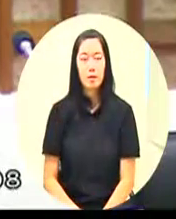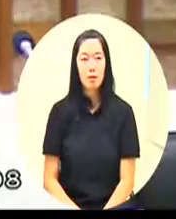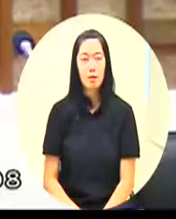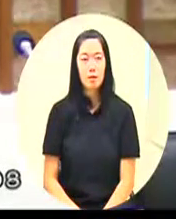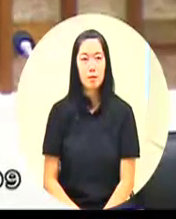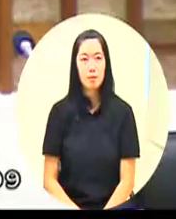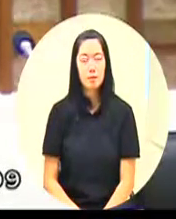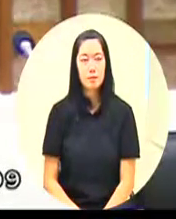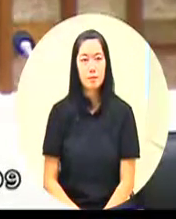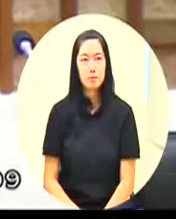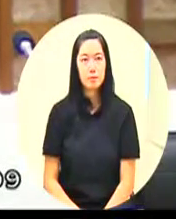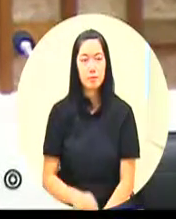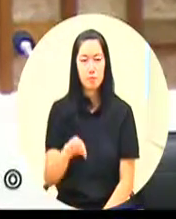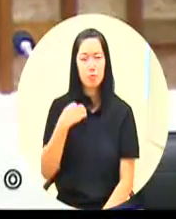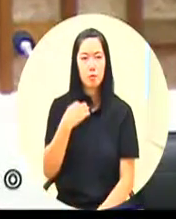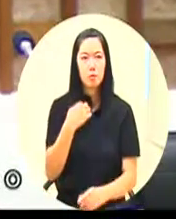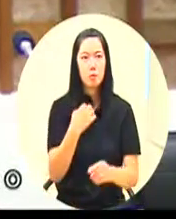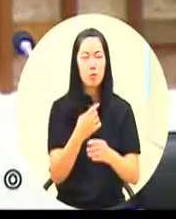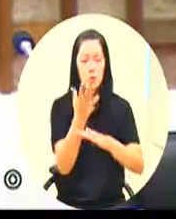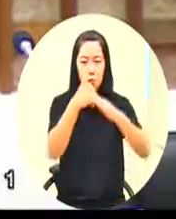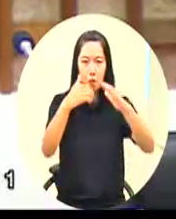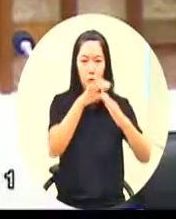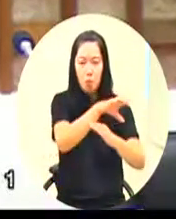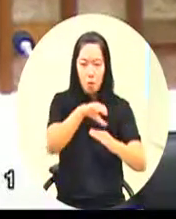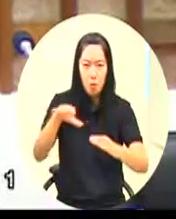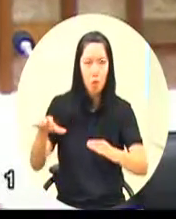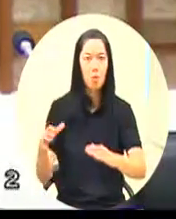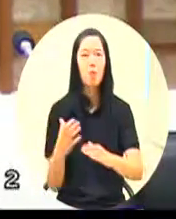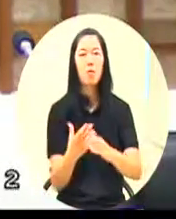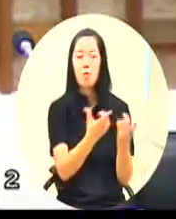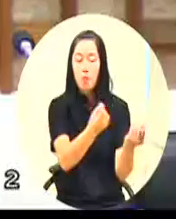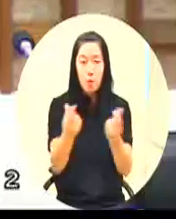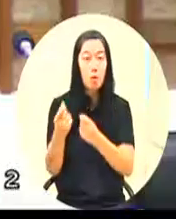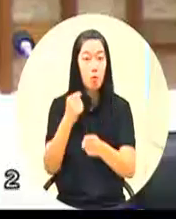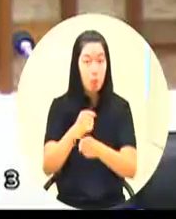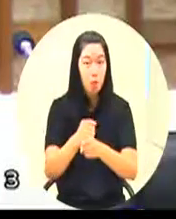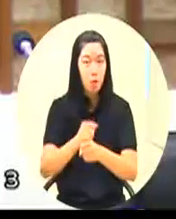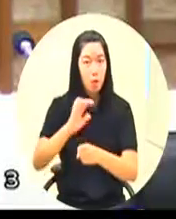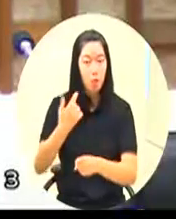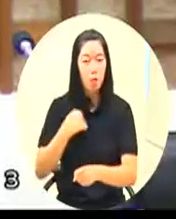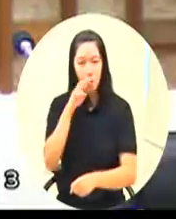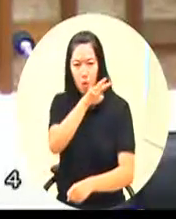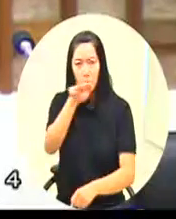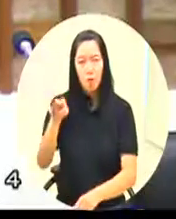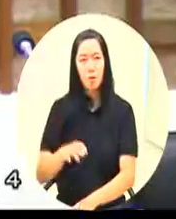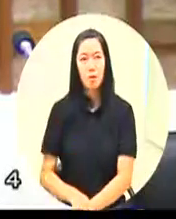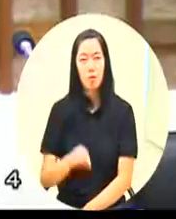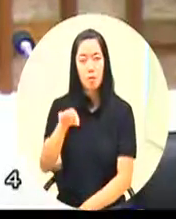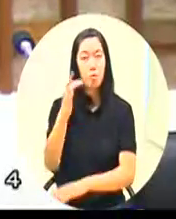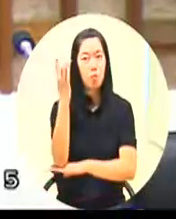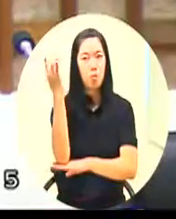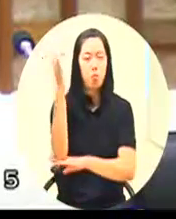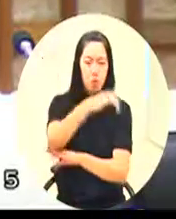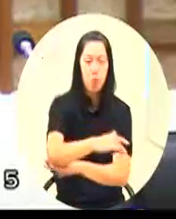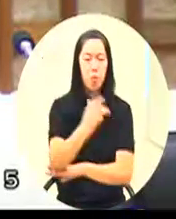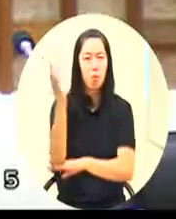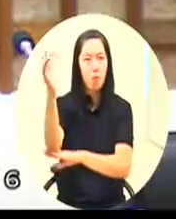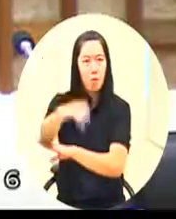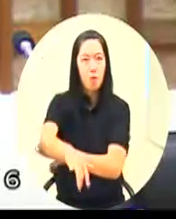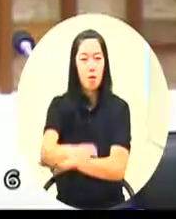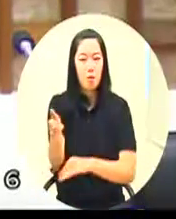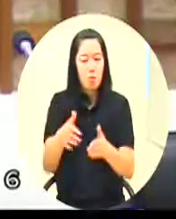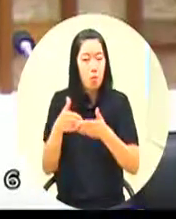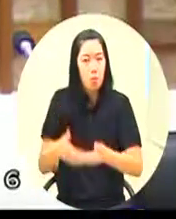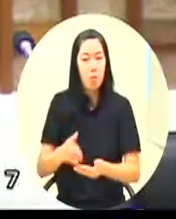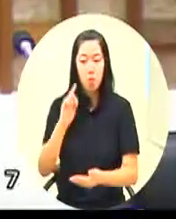中，这部分是我们每一个学校必备要做的事情。可是我在看到了，我去观察了这些树倒塌的最重要的